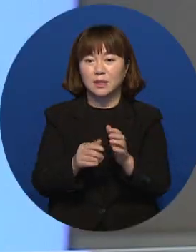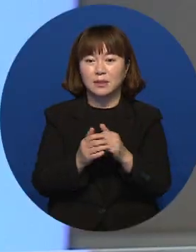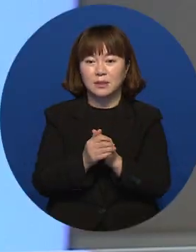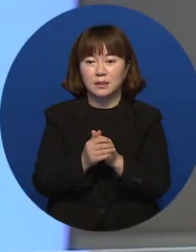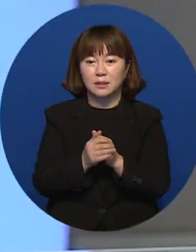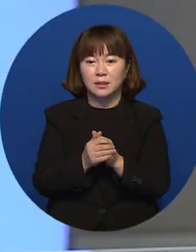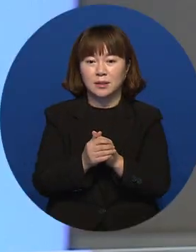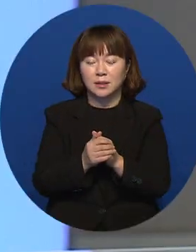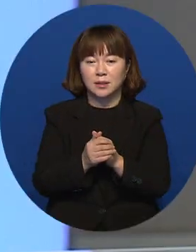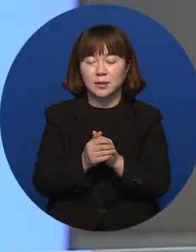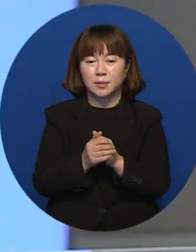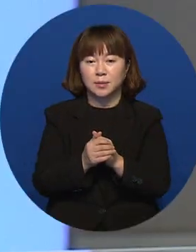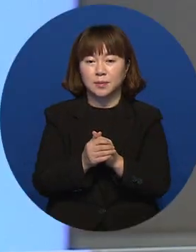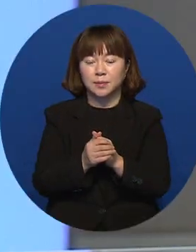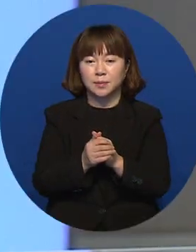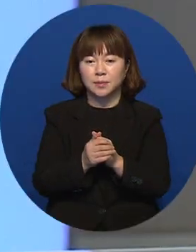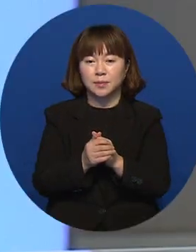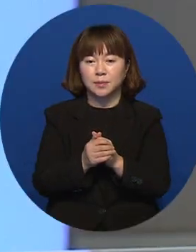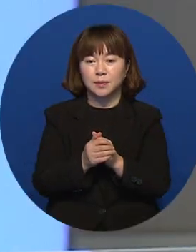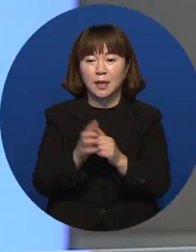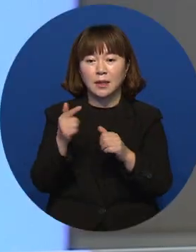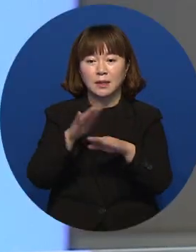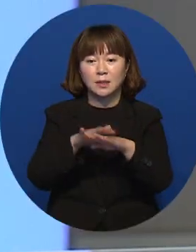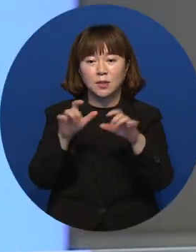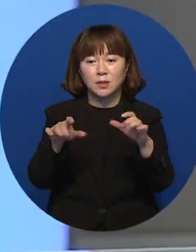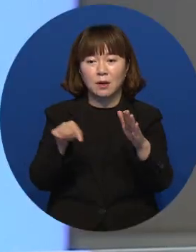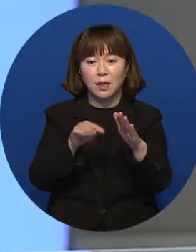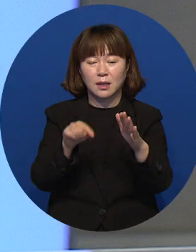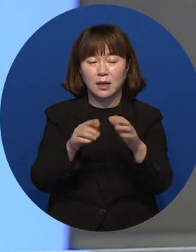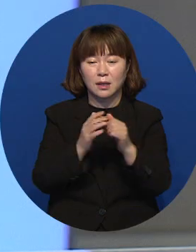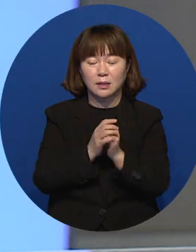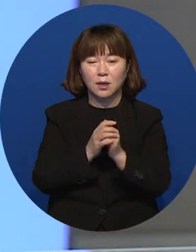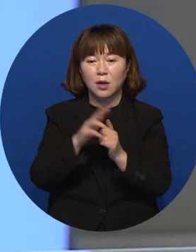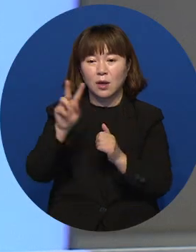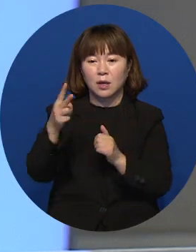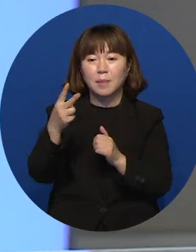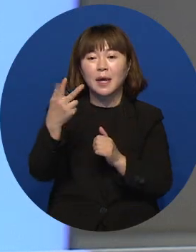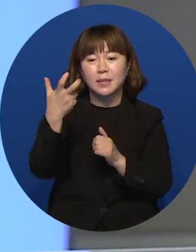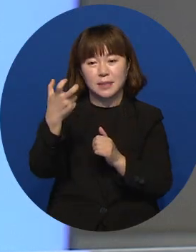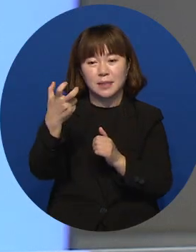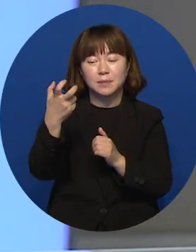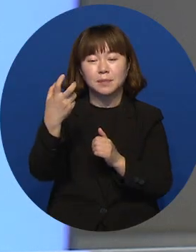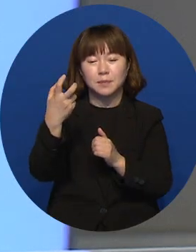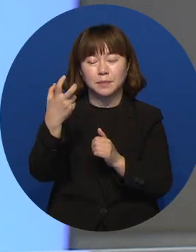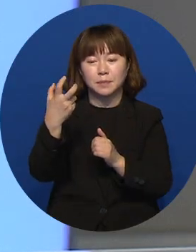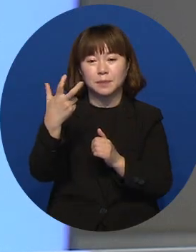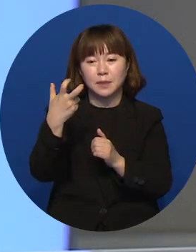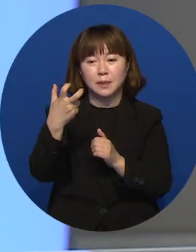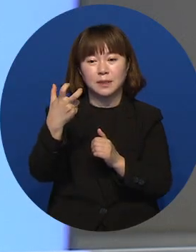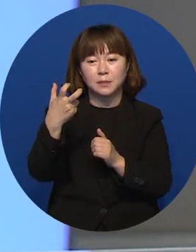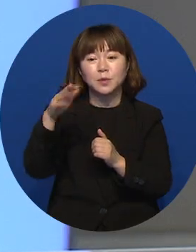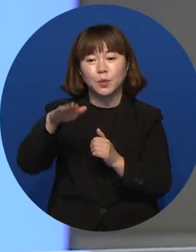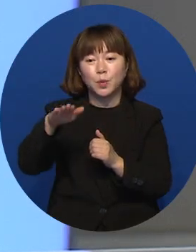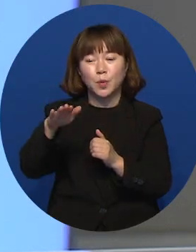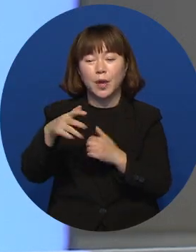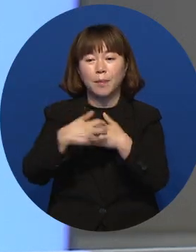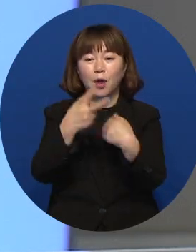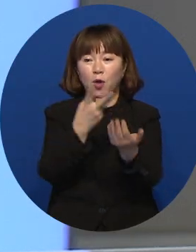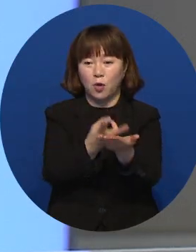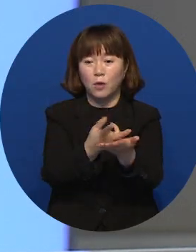뭐 국장의 말씀처럼 대전에서도 273 병 사니까 중지 관여하고 일반 환자까지 병상을